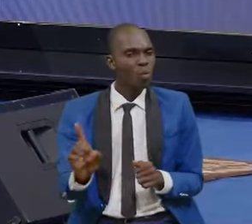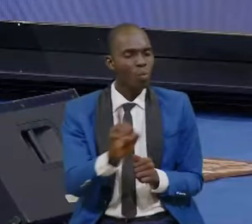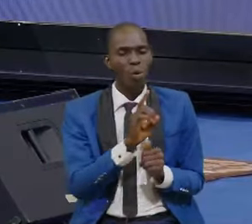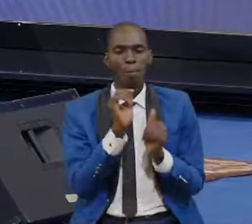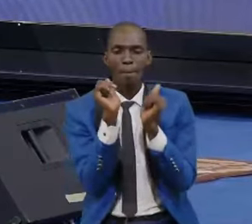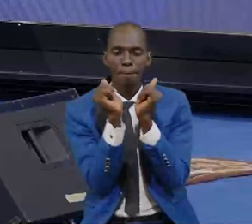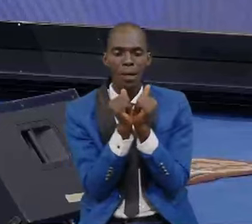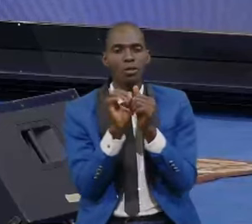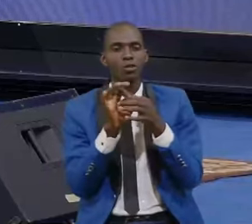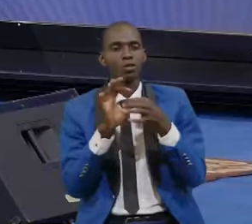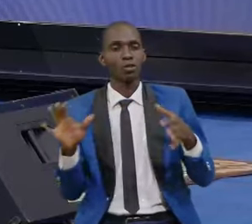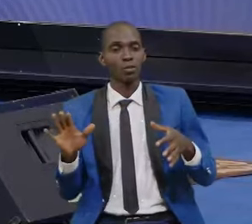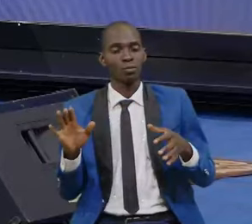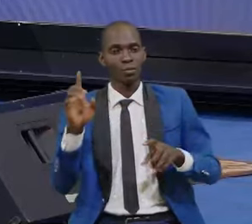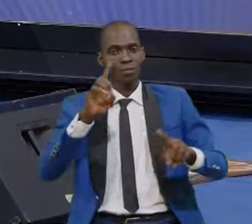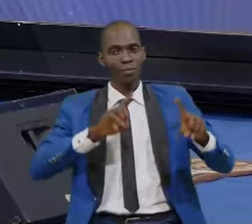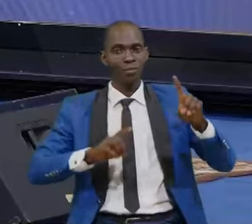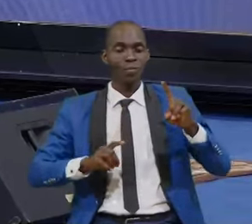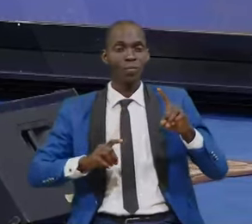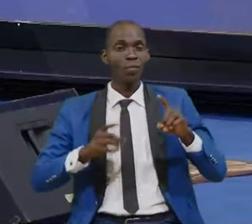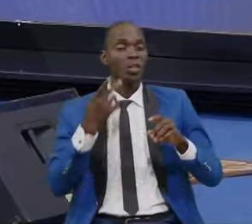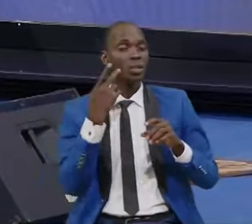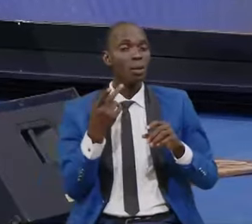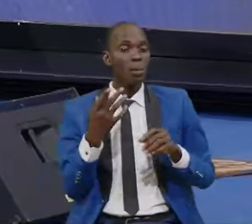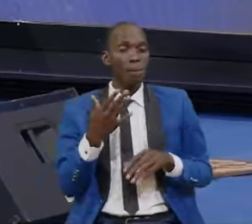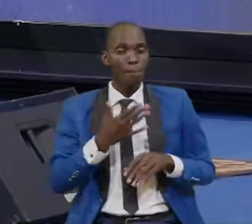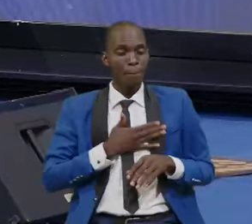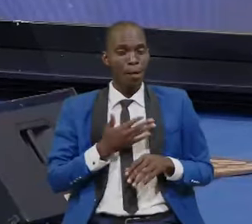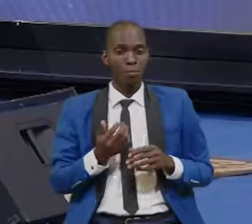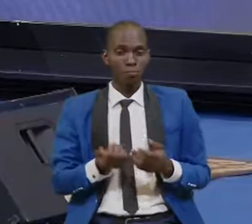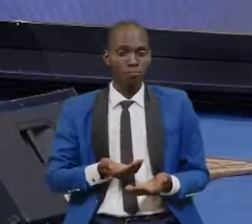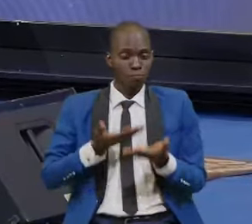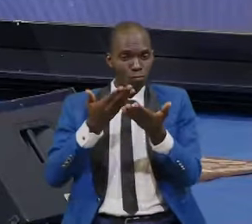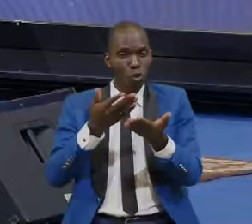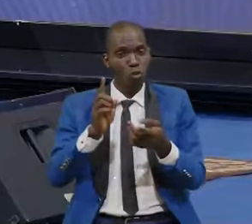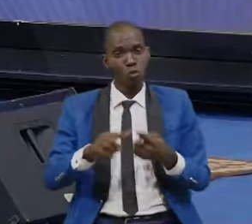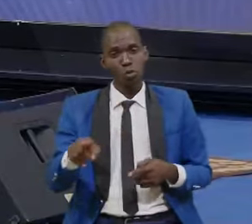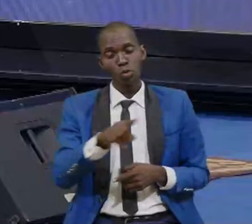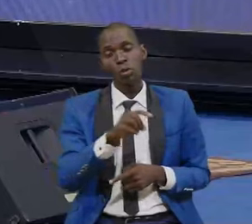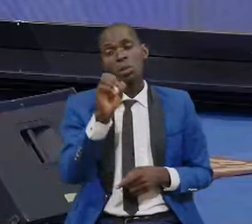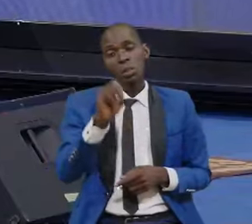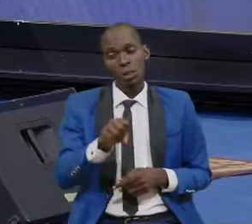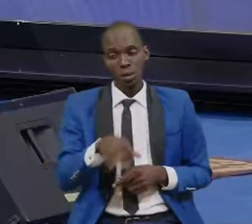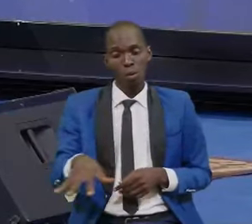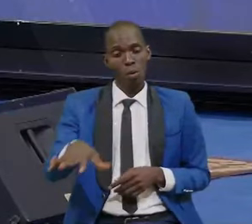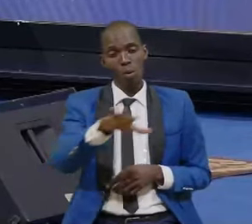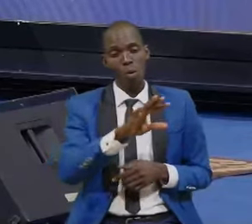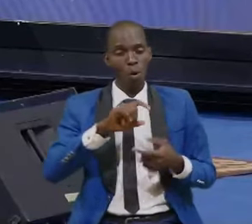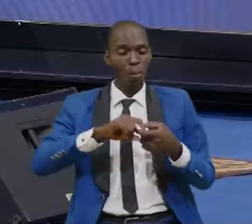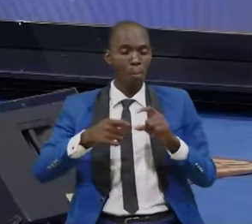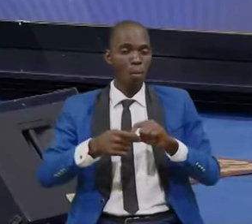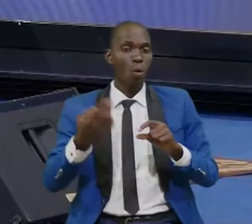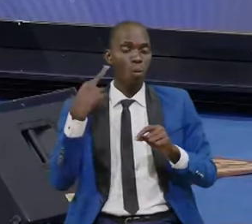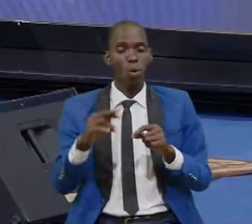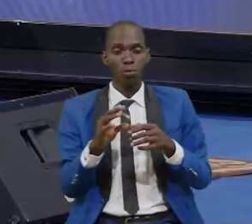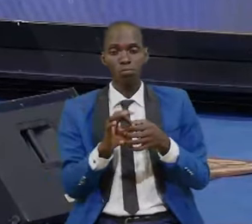brisés. Ma soumission à vous, même si leur lien fut brisé,